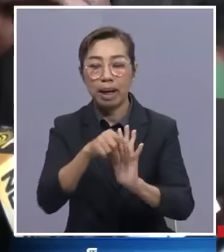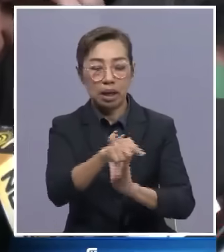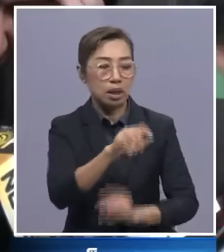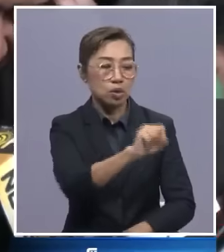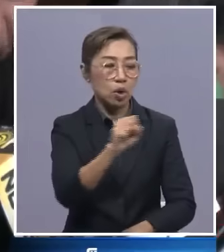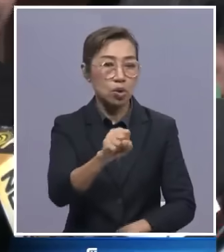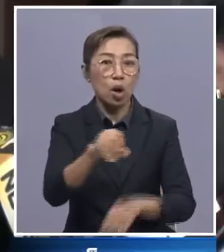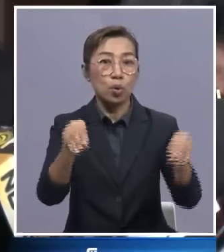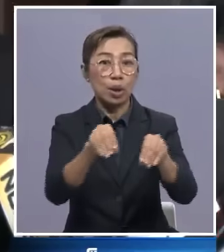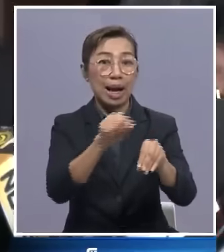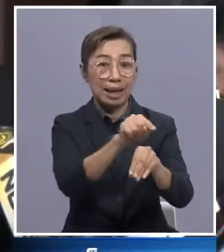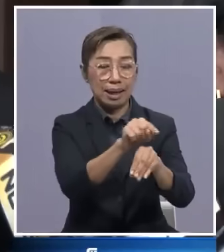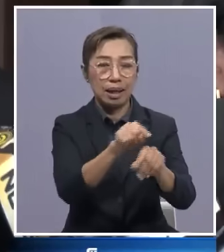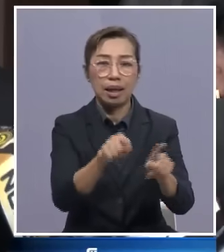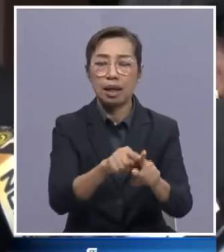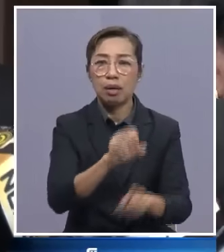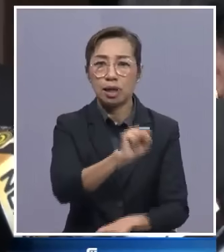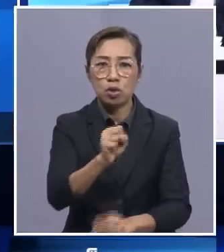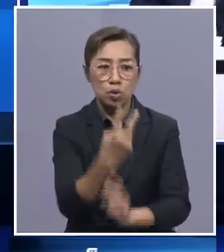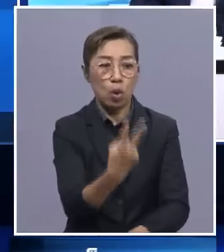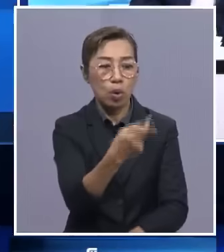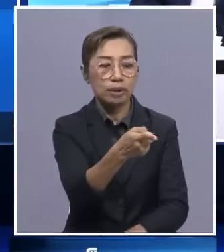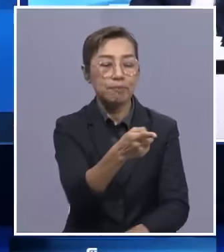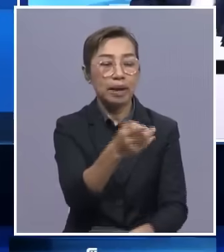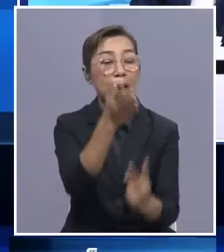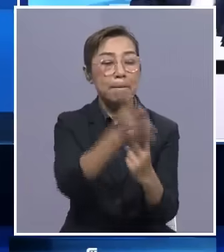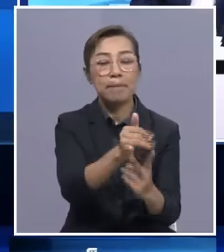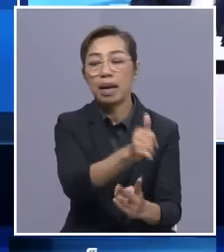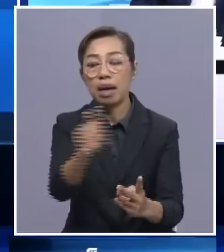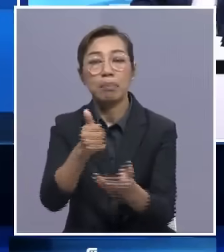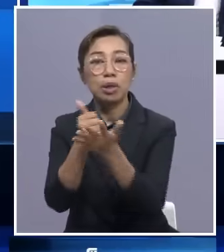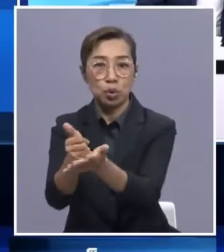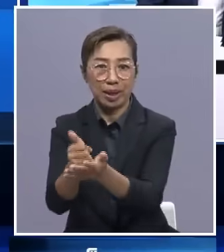ที่จะอยู่ในเขตใกล้เคียงกันนะครับเอ่อเนื่องจากว่าเขตของคุณชัยพเนี่ย in